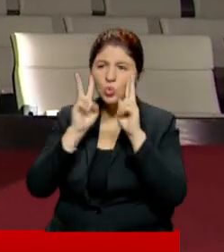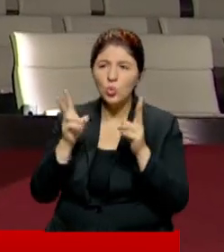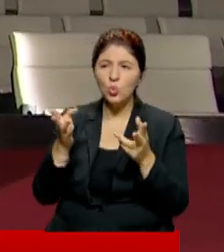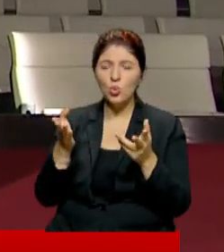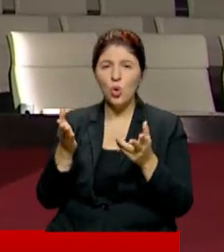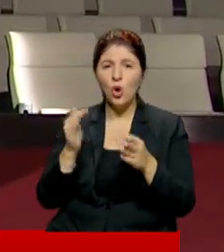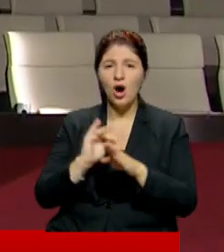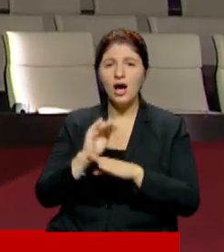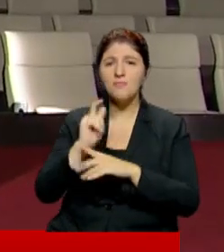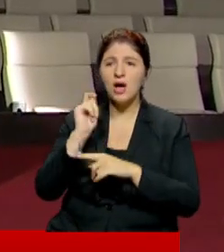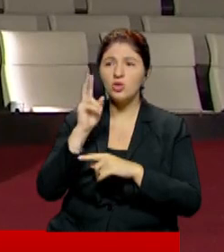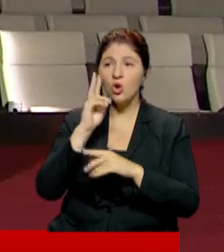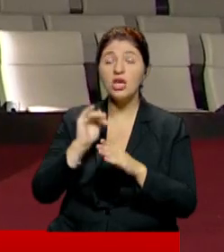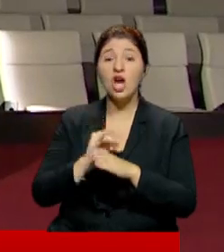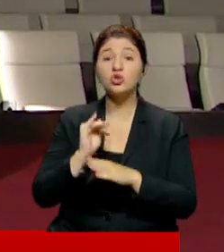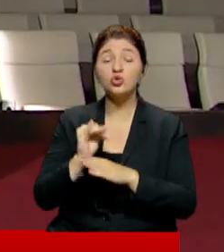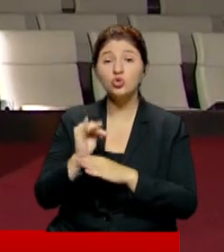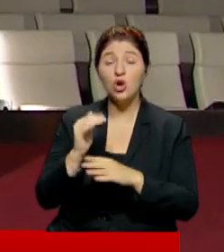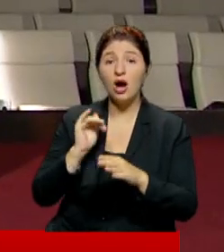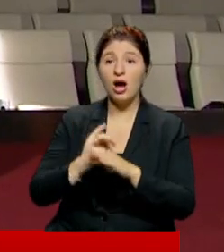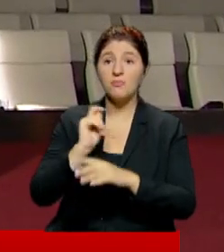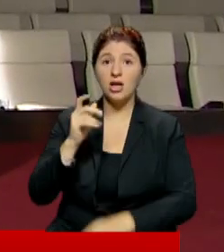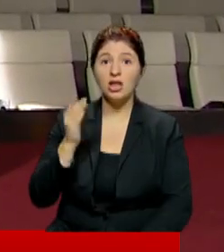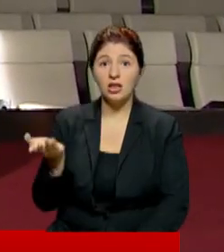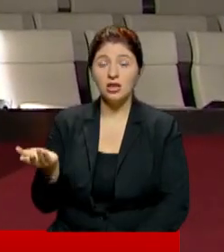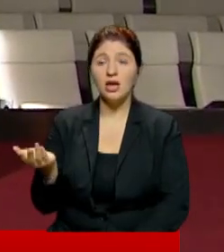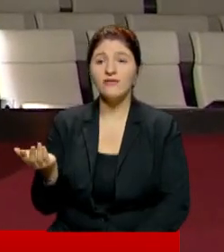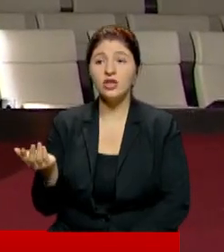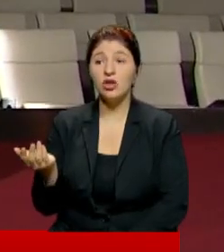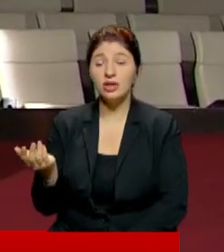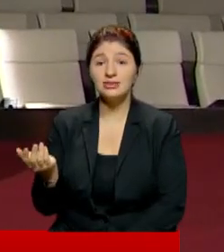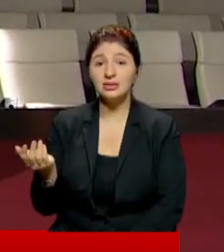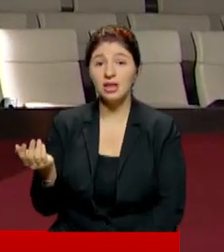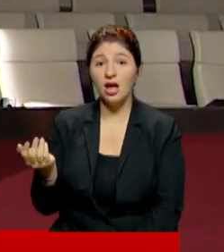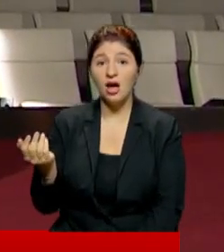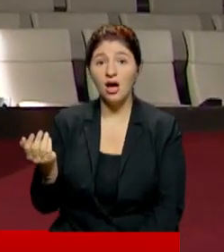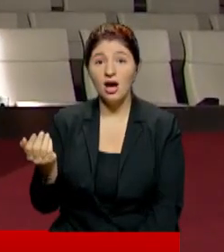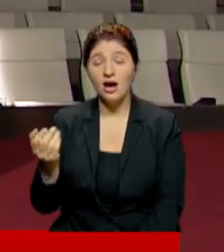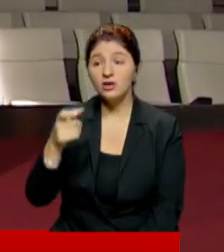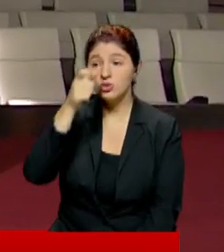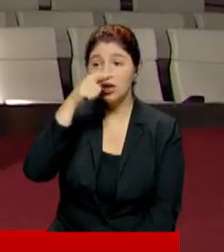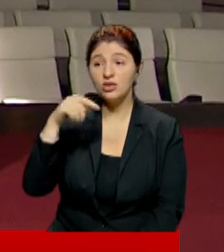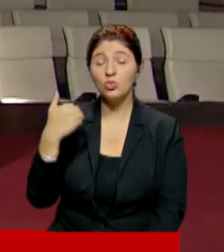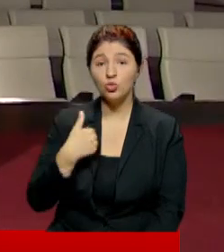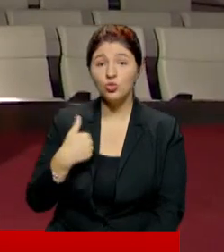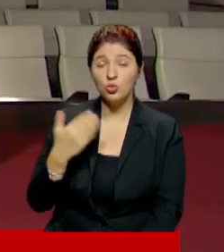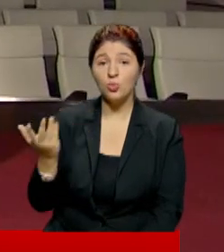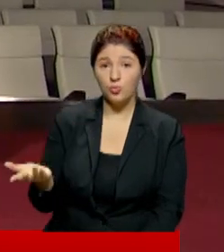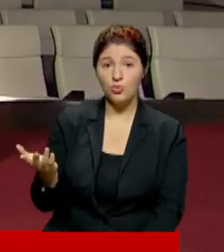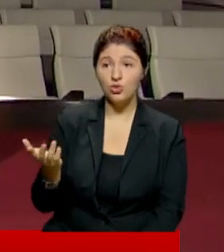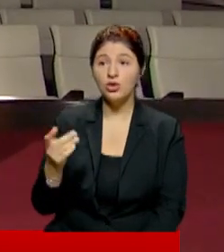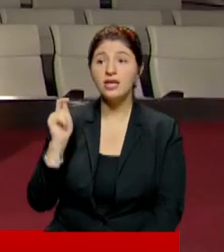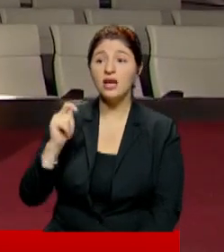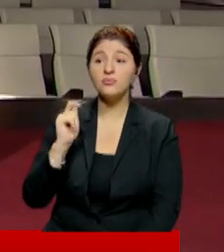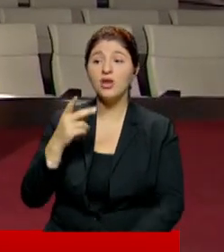görüyor zaten Hayat pahalılığını görüyor yaşıyor zaten Hayat pahalılığını Dolayısıyla TÜİK yani Türkiye İstatistik